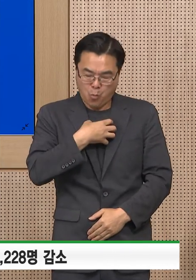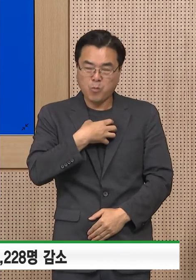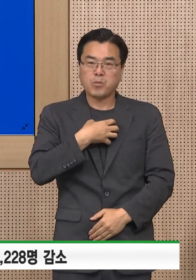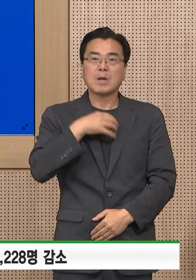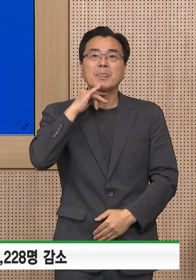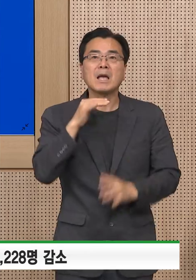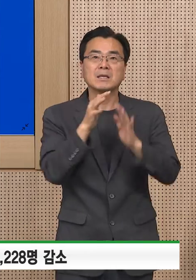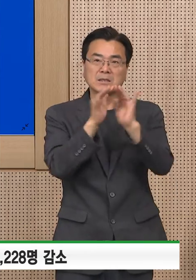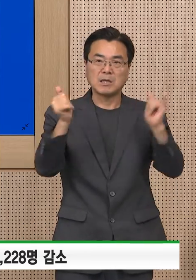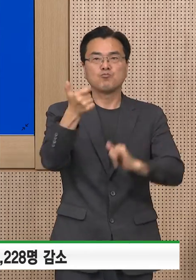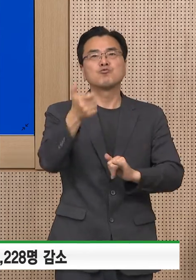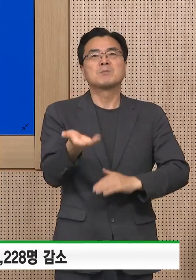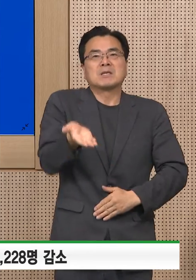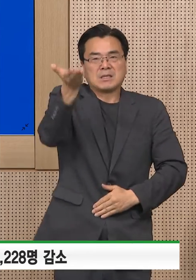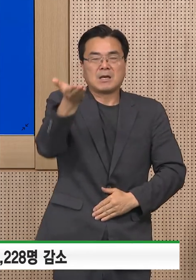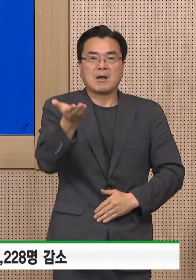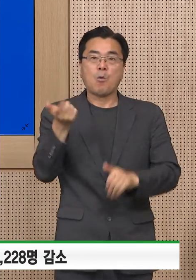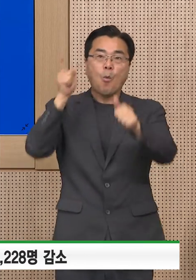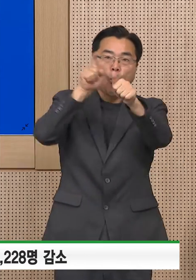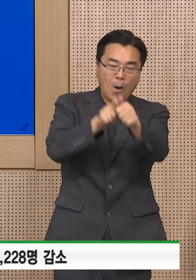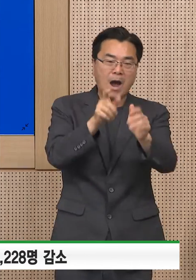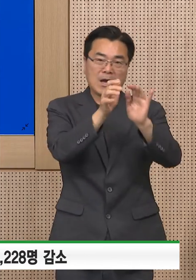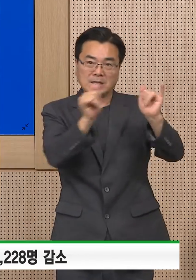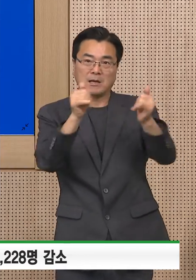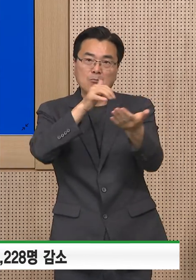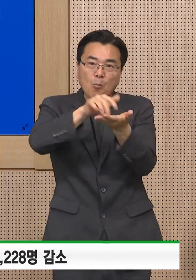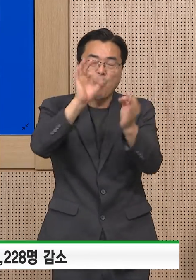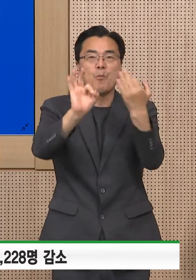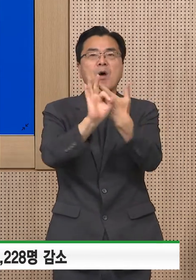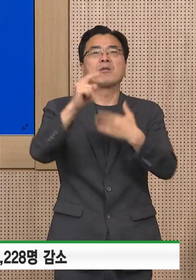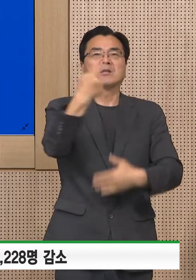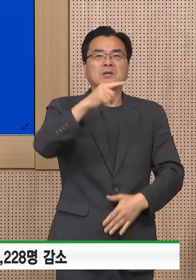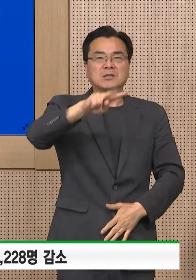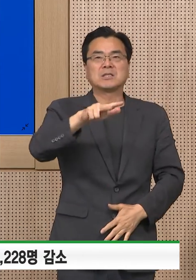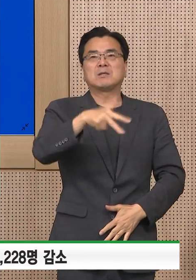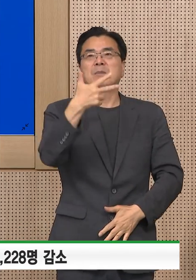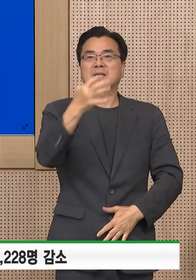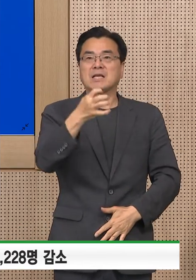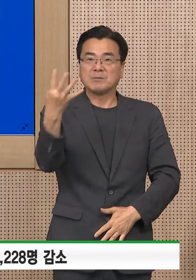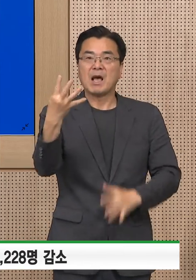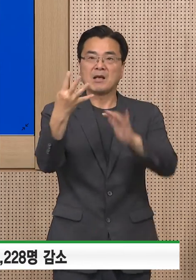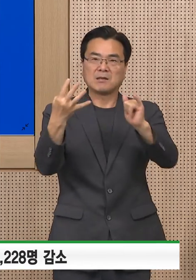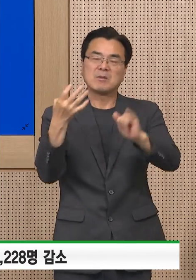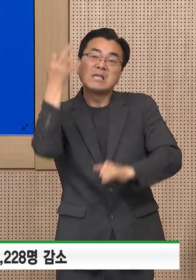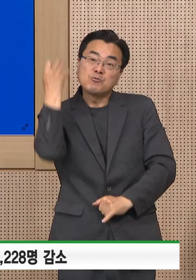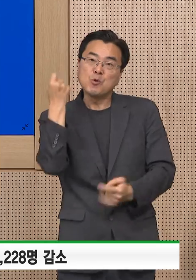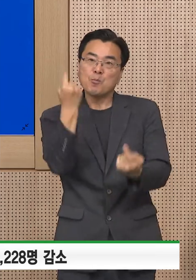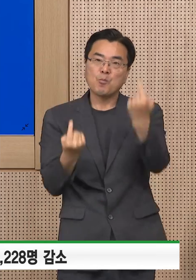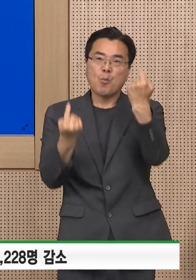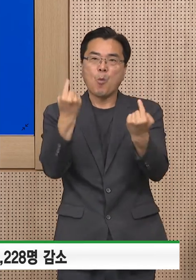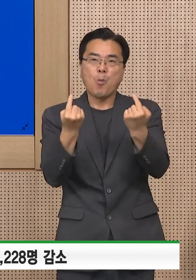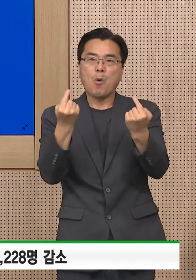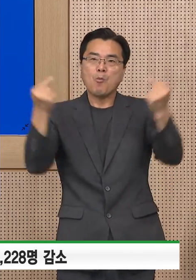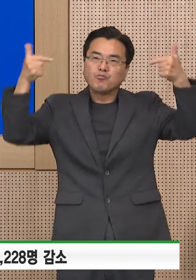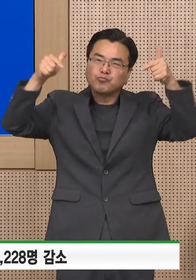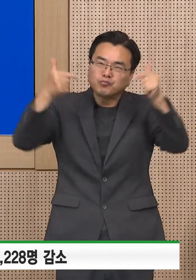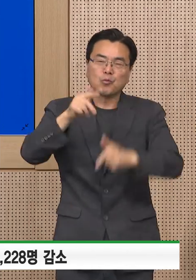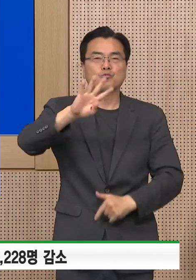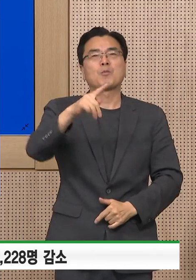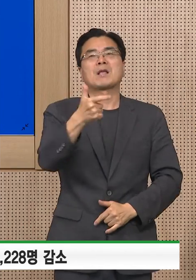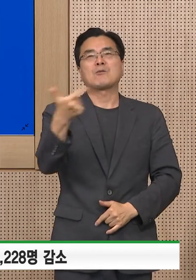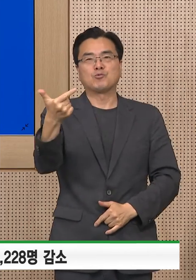확진자는 1,744명으로 전주의 2,390명 대비 646명